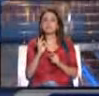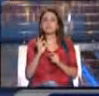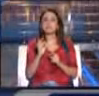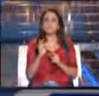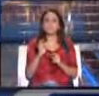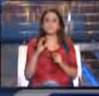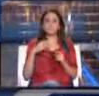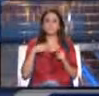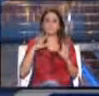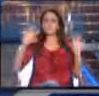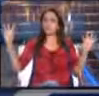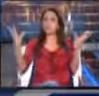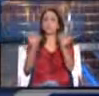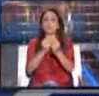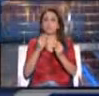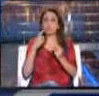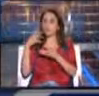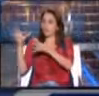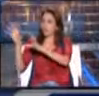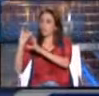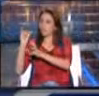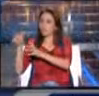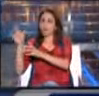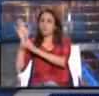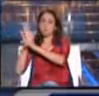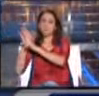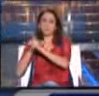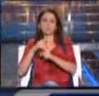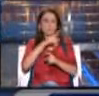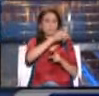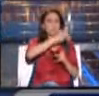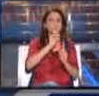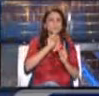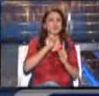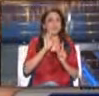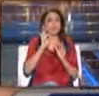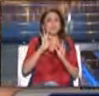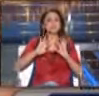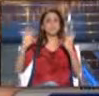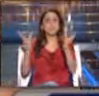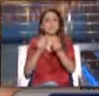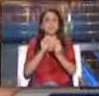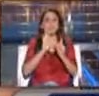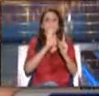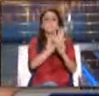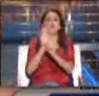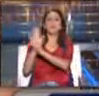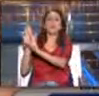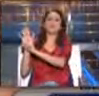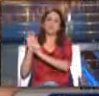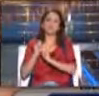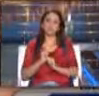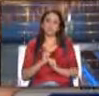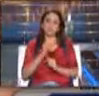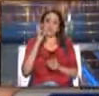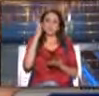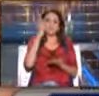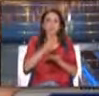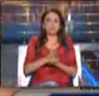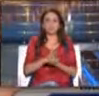يؤيد راي او طرف على طرف اخر. تمام. الى اي مدى بتشوف الحياد ده موجود في الاعلام؟ اقول لحضرتك حاجه، انا يعني من ضمن الناس اللي بتتهم ان انا مش